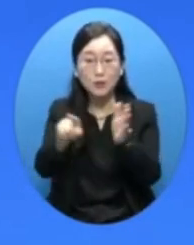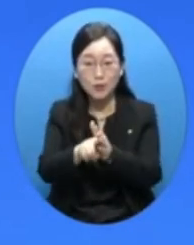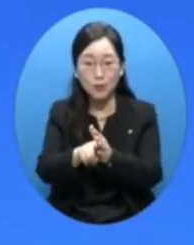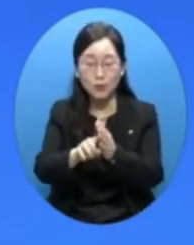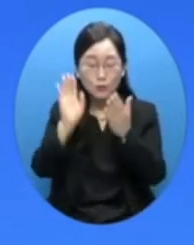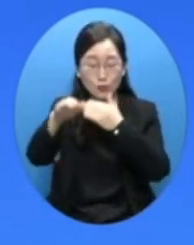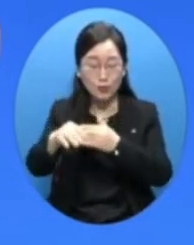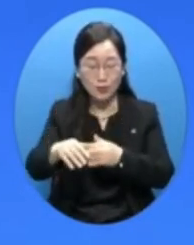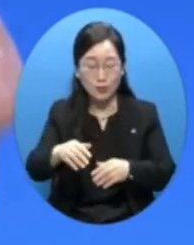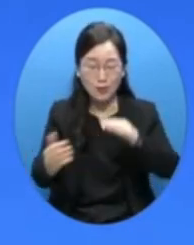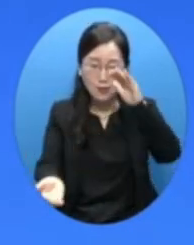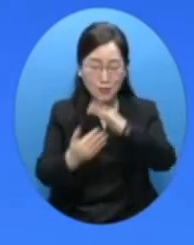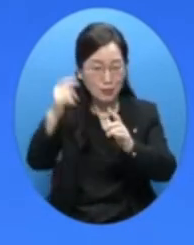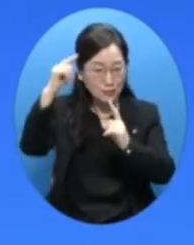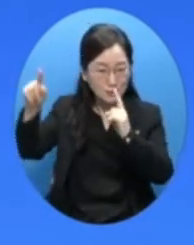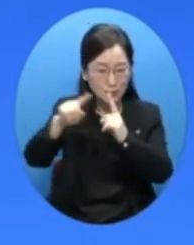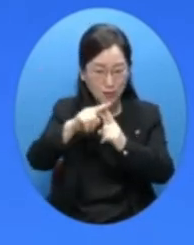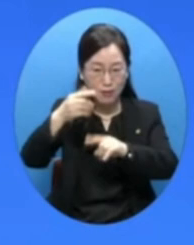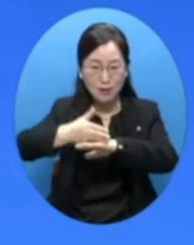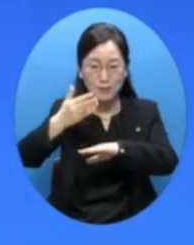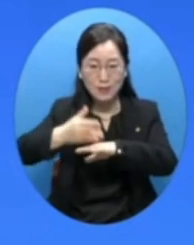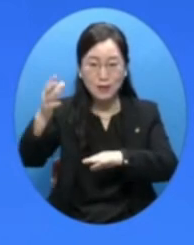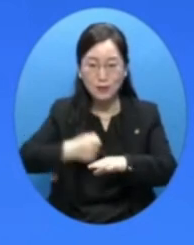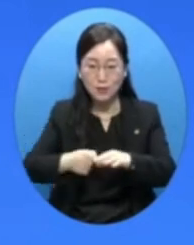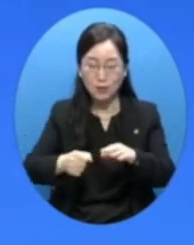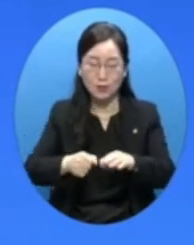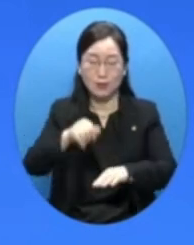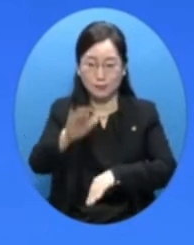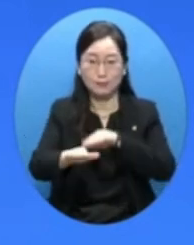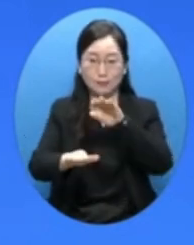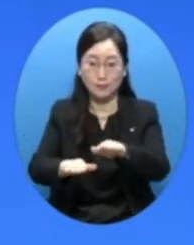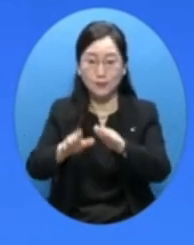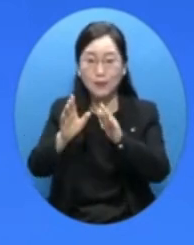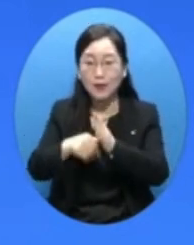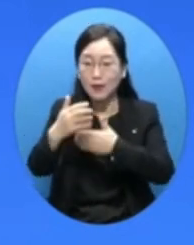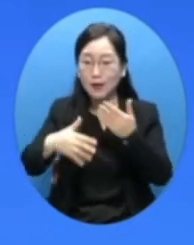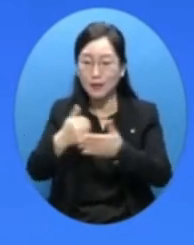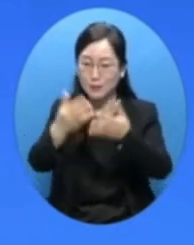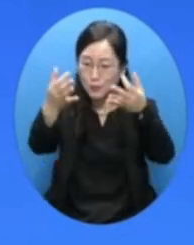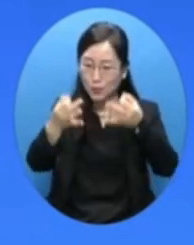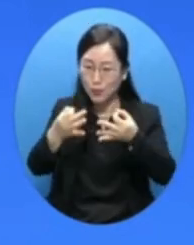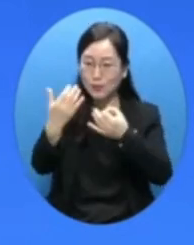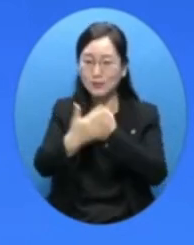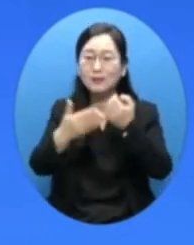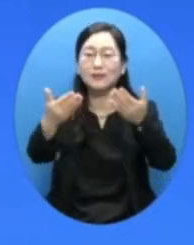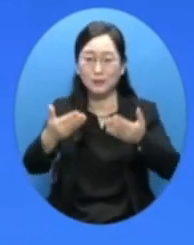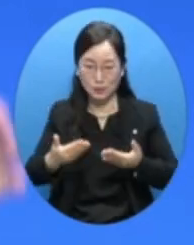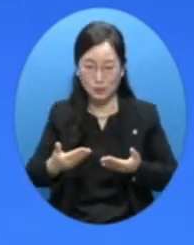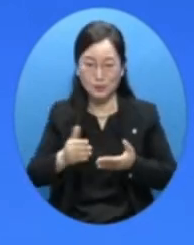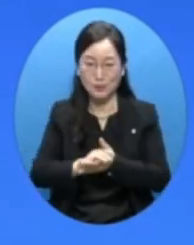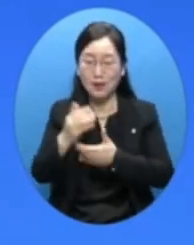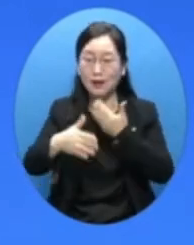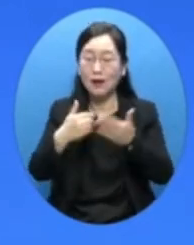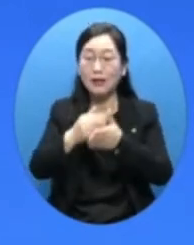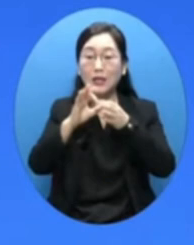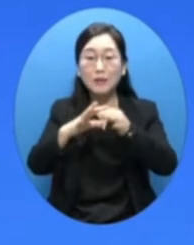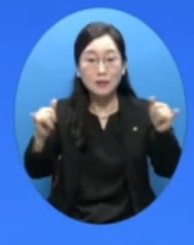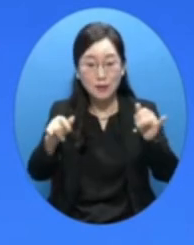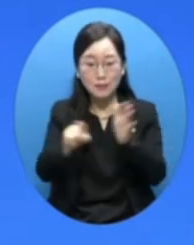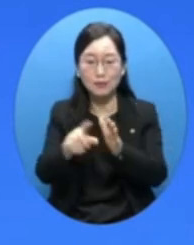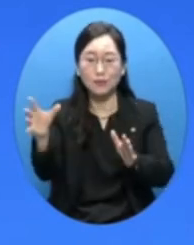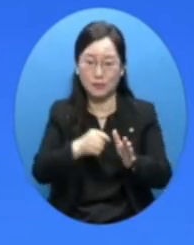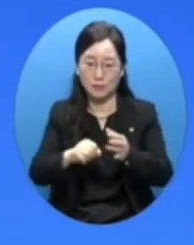긍정, 절대 감사의 믿음으로 무장해서 나갈 때 하나님께서 우리에게 은혜를 베풀어 주십니다. 하나님의 사람들이 믿음으로 살아야